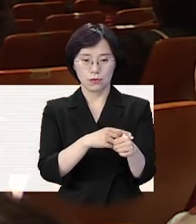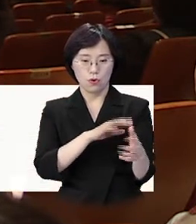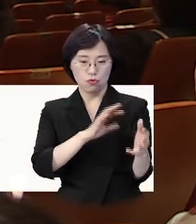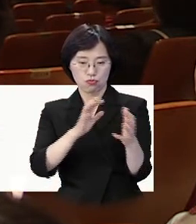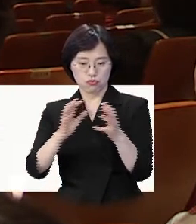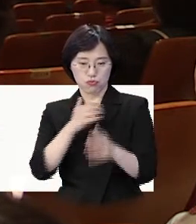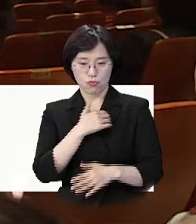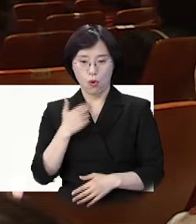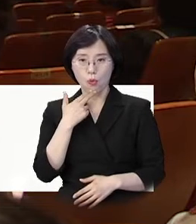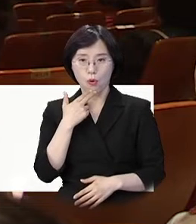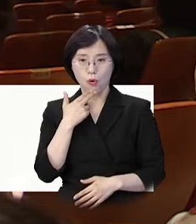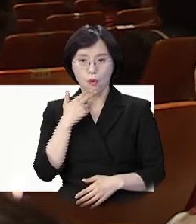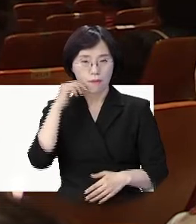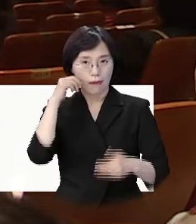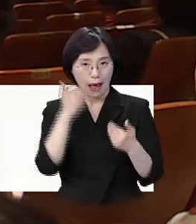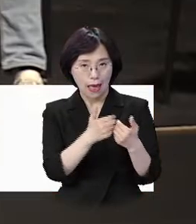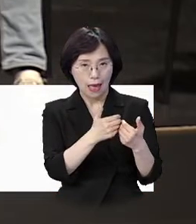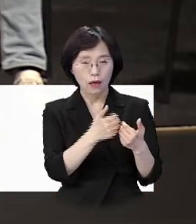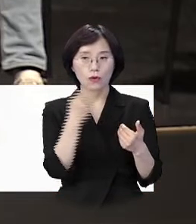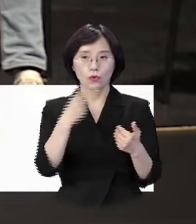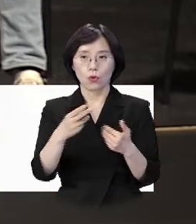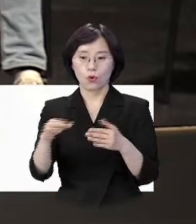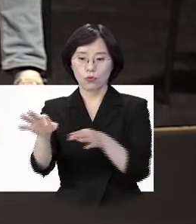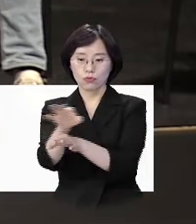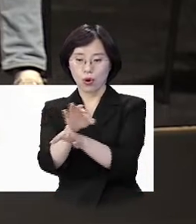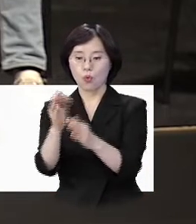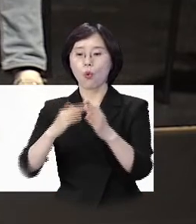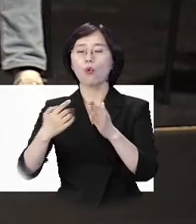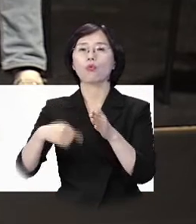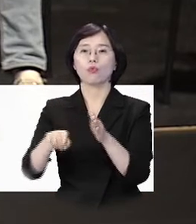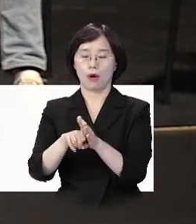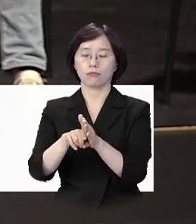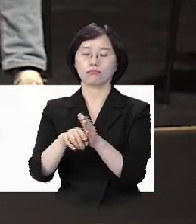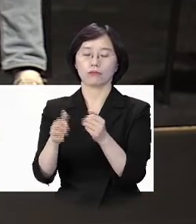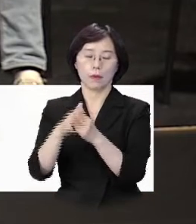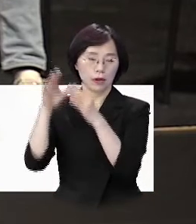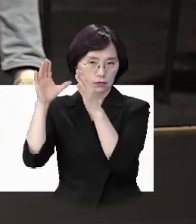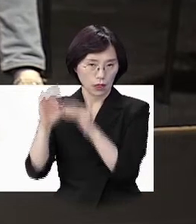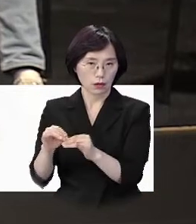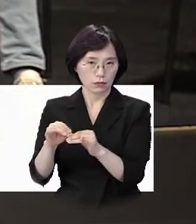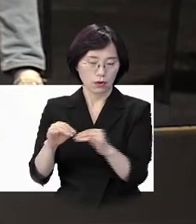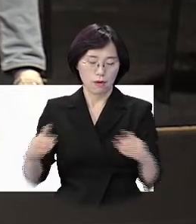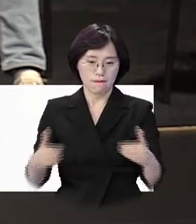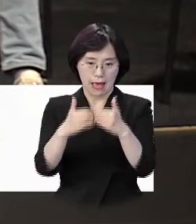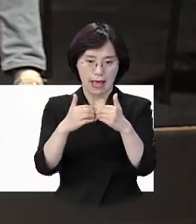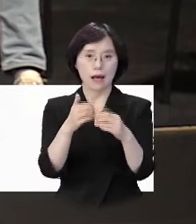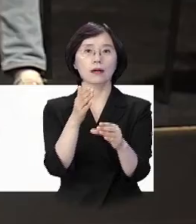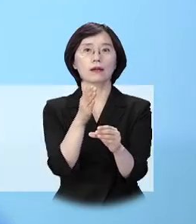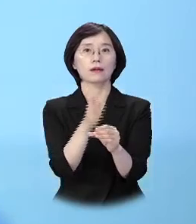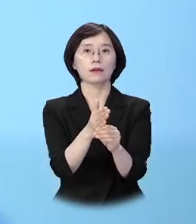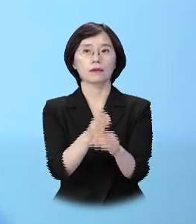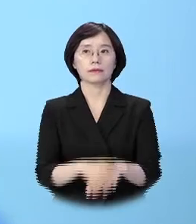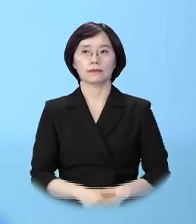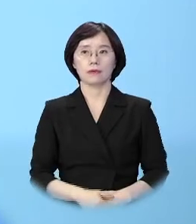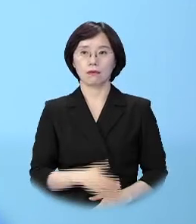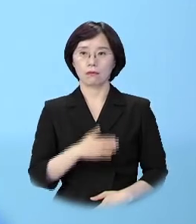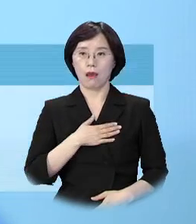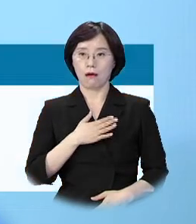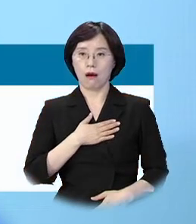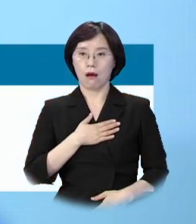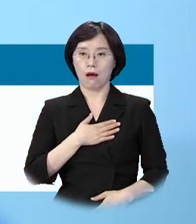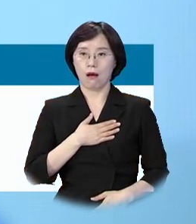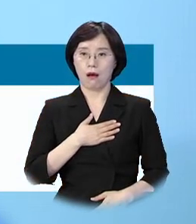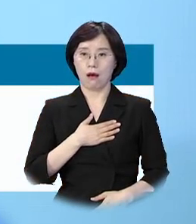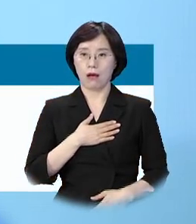의견 수렴이 없었다는 반대 입장과 인사의 공정성을 위한 조치라는 찬성 입장이 맞서고 있습니다. 내가 본다면